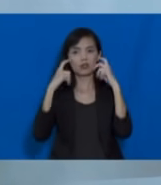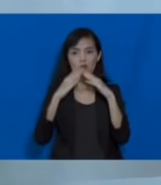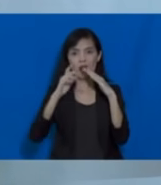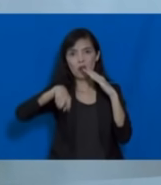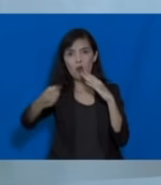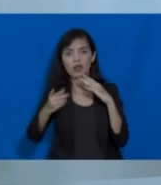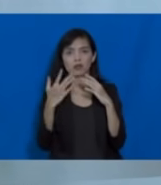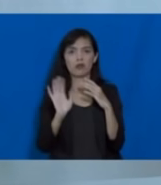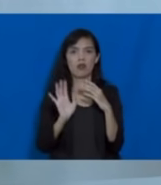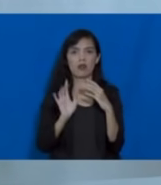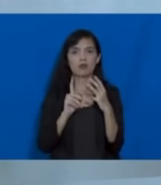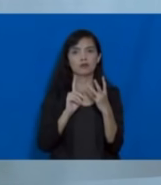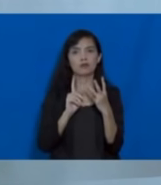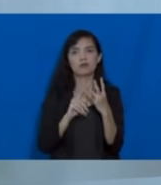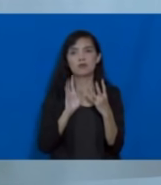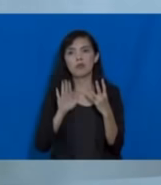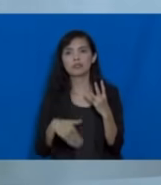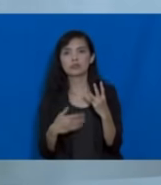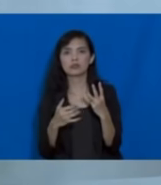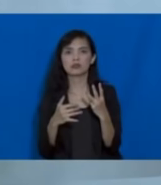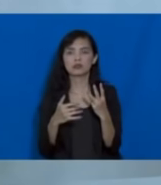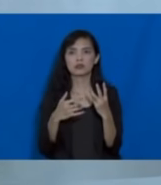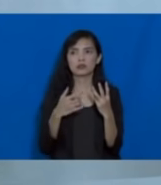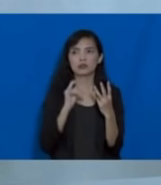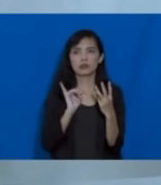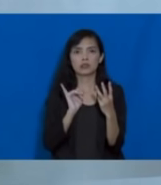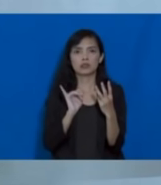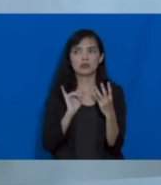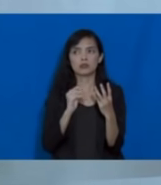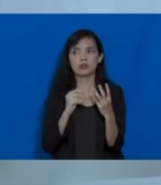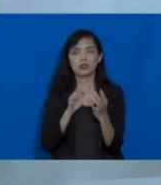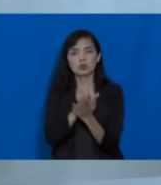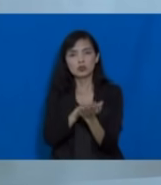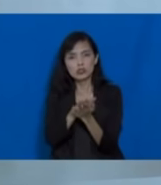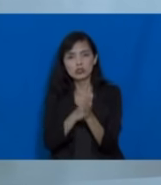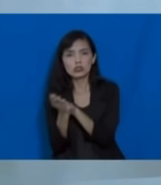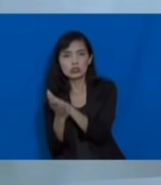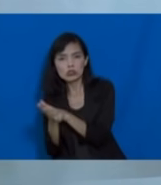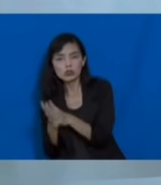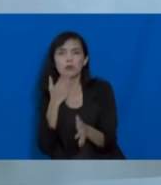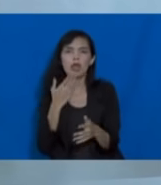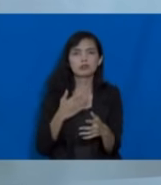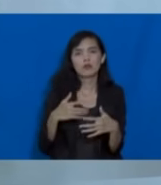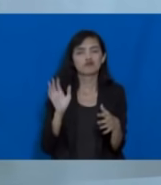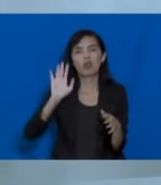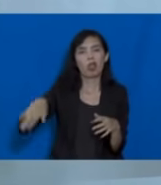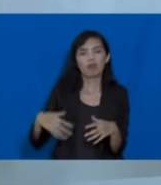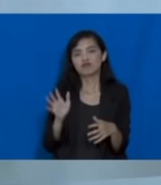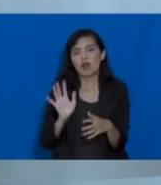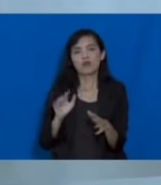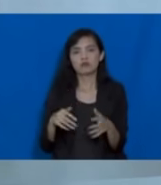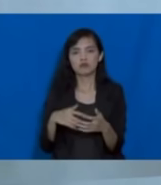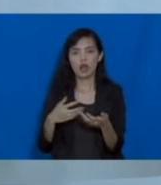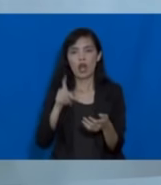perumahan Hai masih ada yang belum rajin dan disiplin mencuci tangannya dengan menggunakan sabun